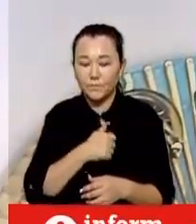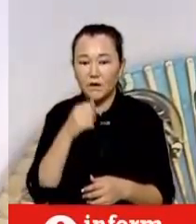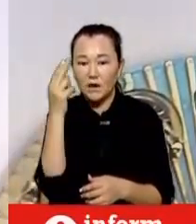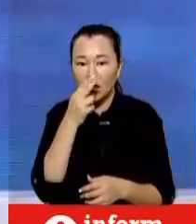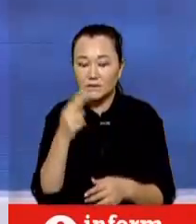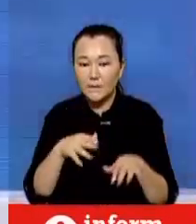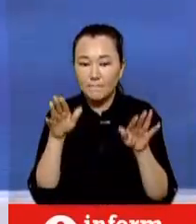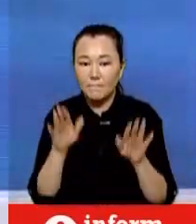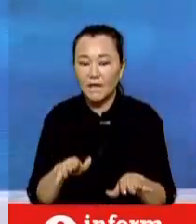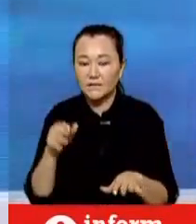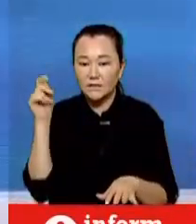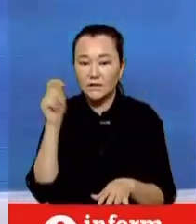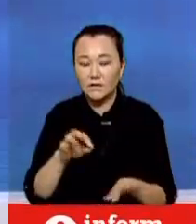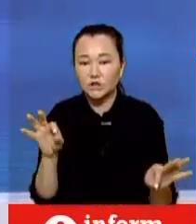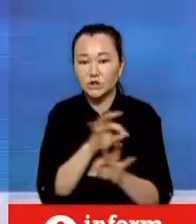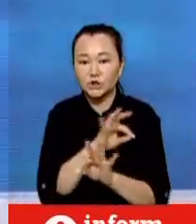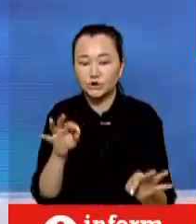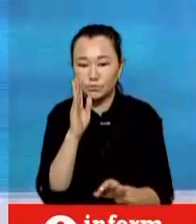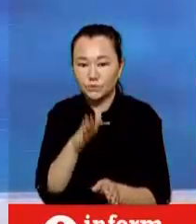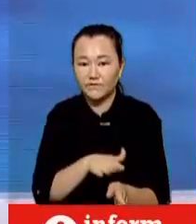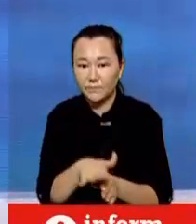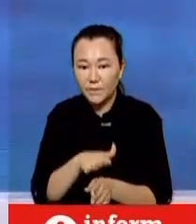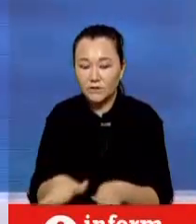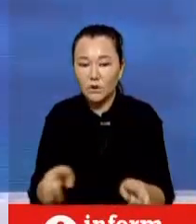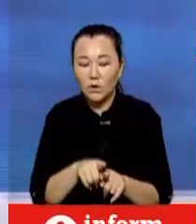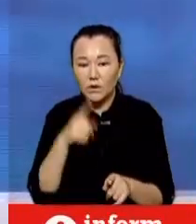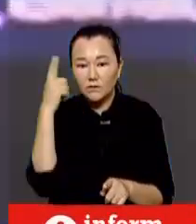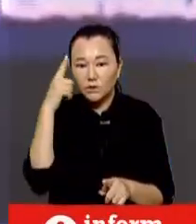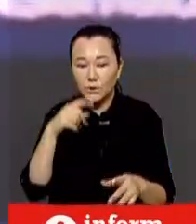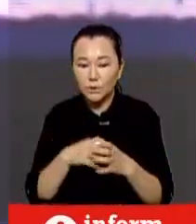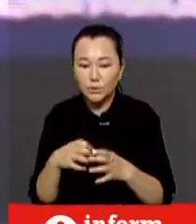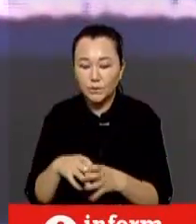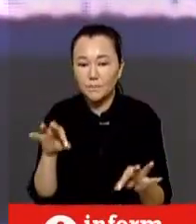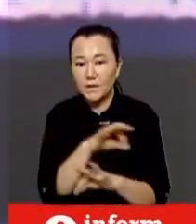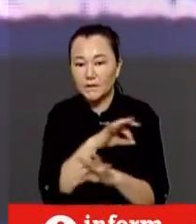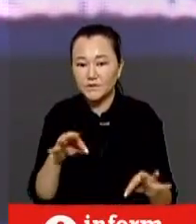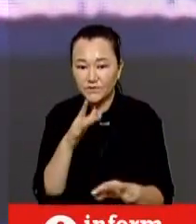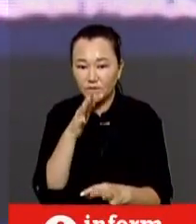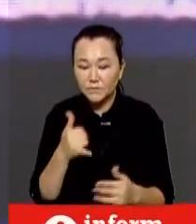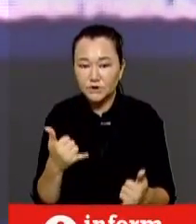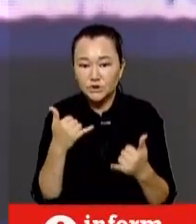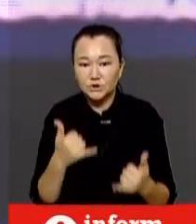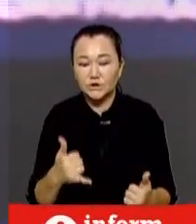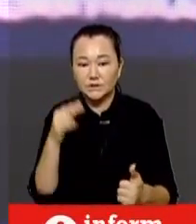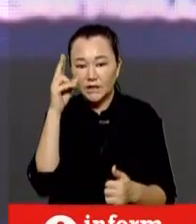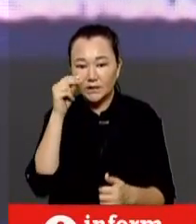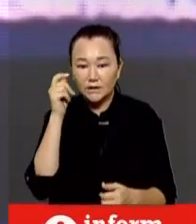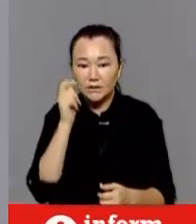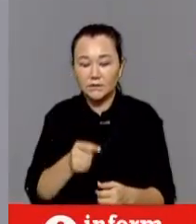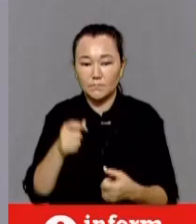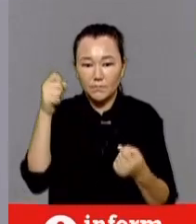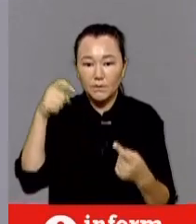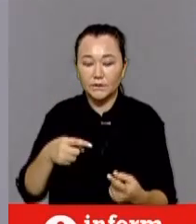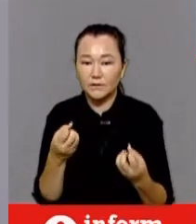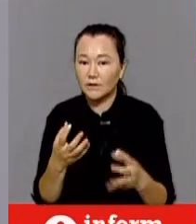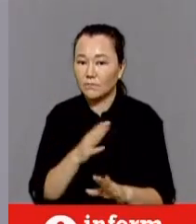Елорданың аспанын әуезді әнге білмекші. Осыншама шығармашылық топтың ән шырқайтын сәті атаулы датаға арнайы түскені тектен